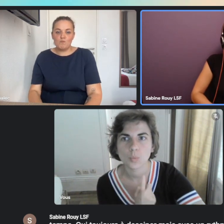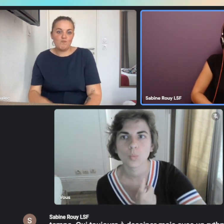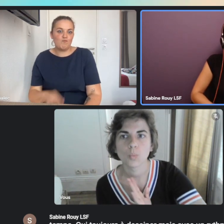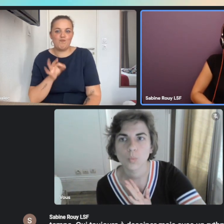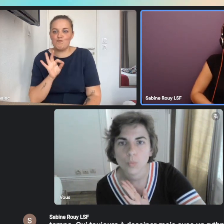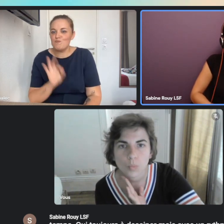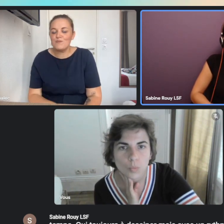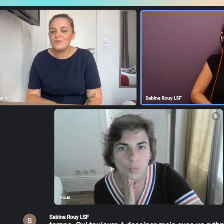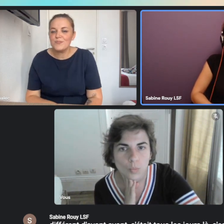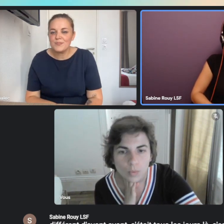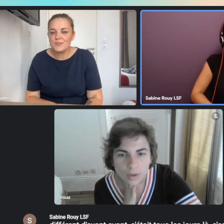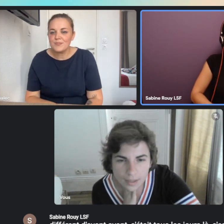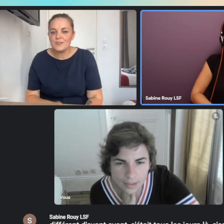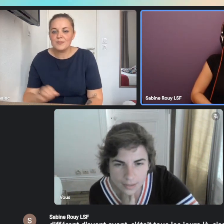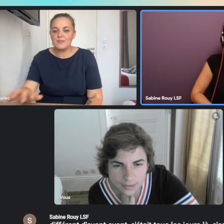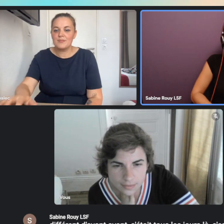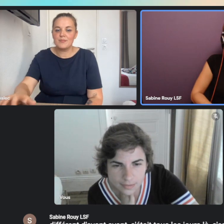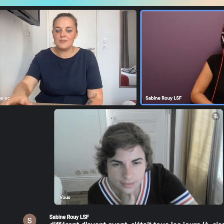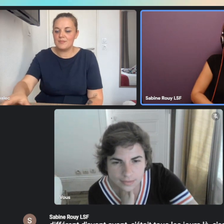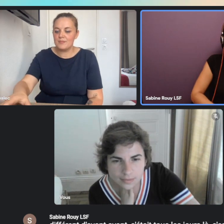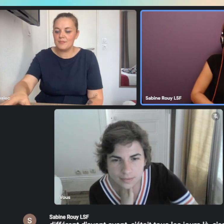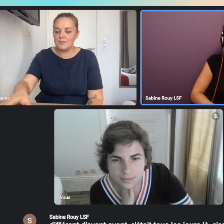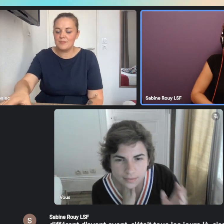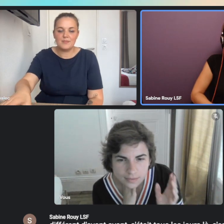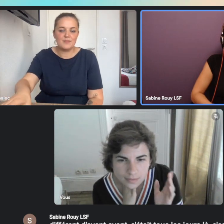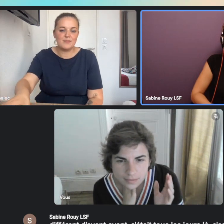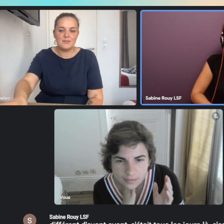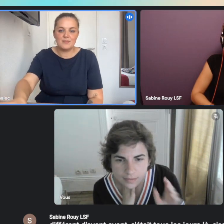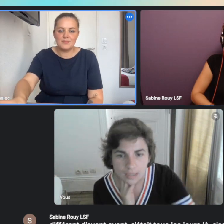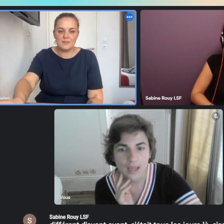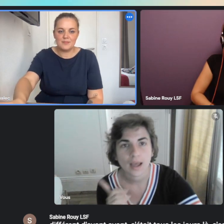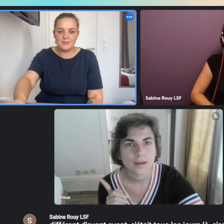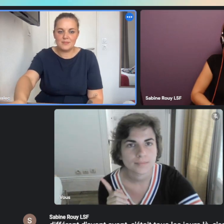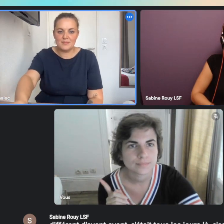Alors je regarde s'il y a des questions. Oui? Mmh.